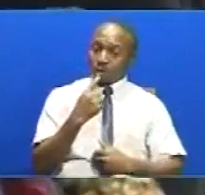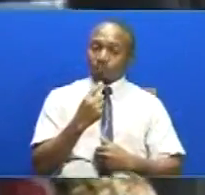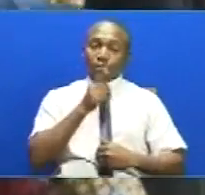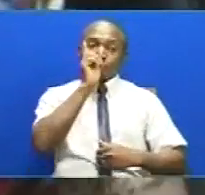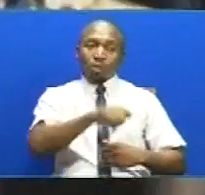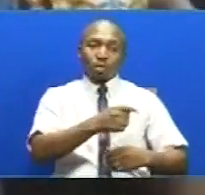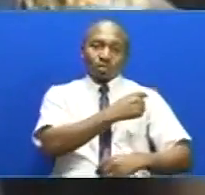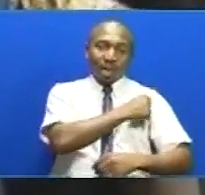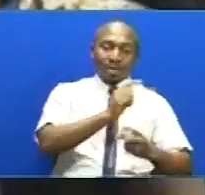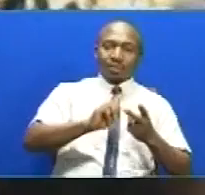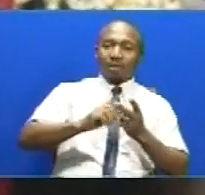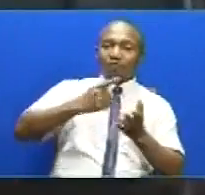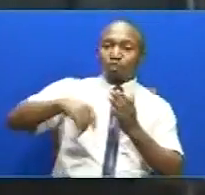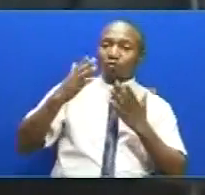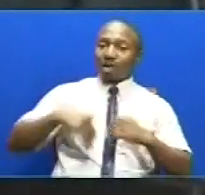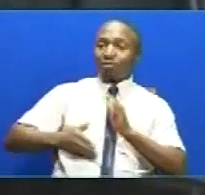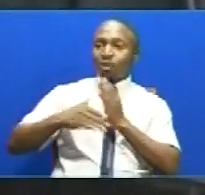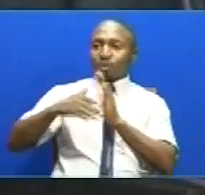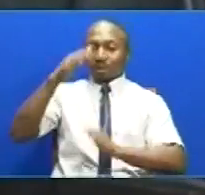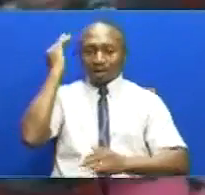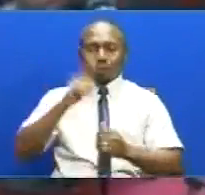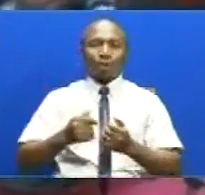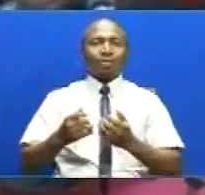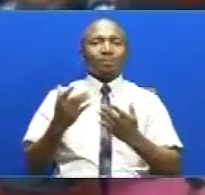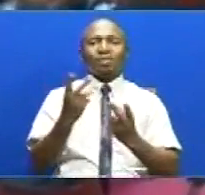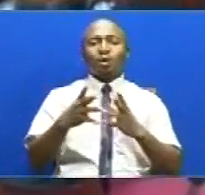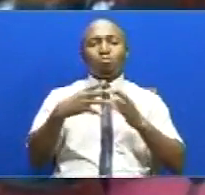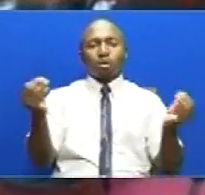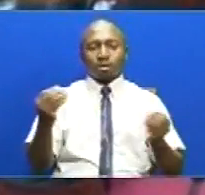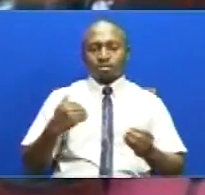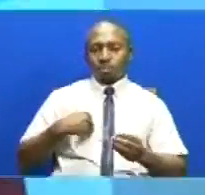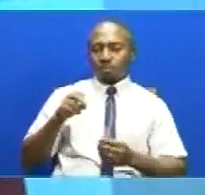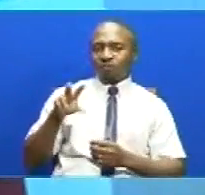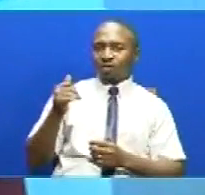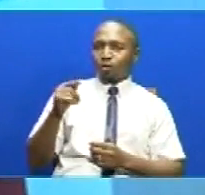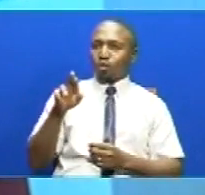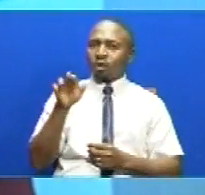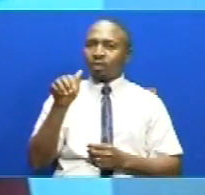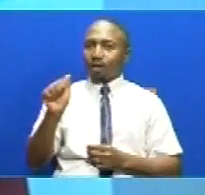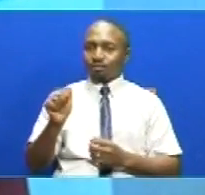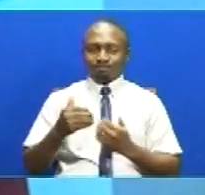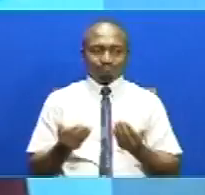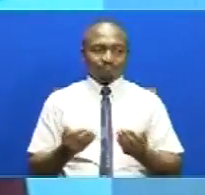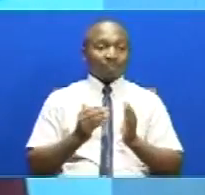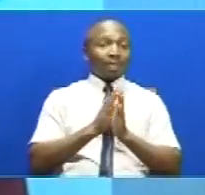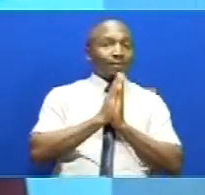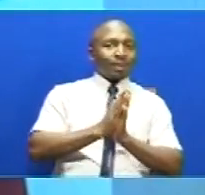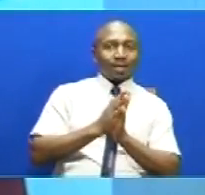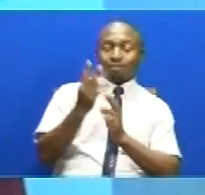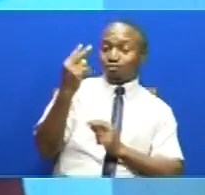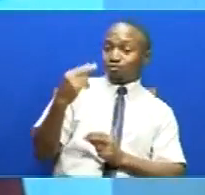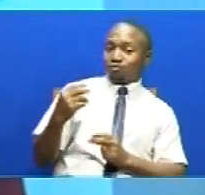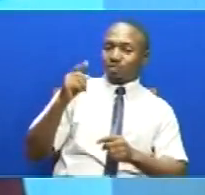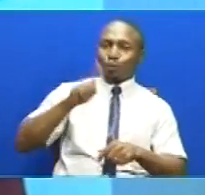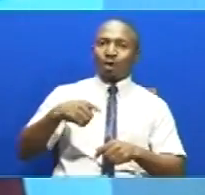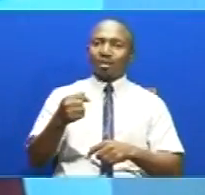afya vilivyojengwa na serikali utakuwa ni kazi bure. Mimi ni Victoria Patrick. Asante kwa kutuangalia, na hii ilikuwa ni